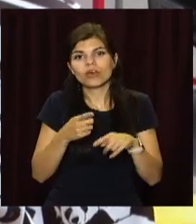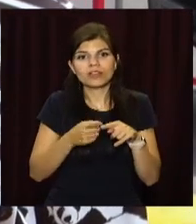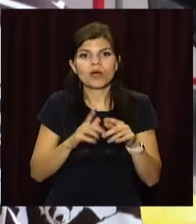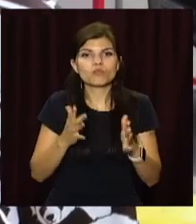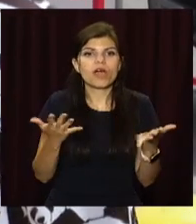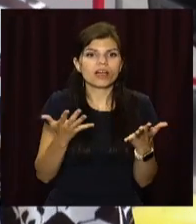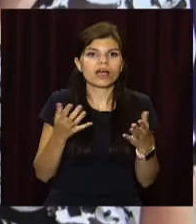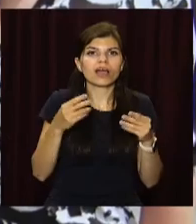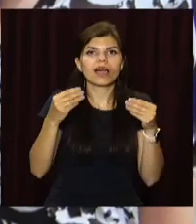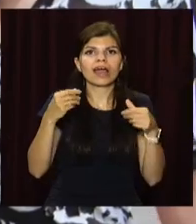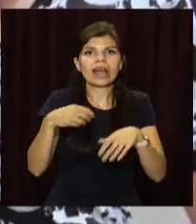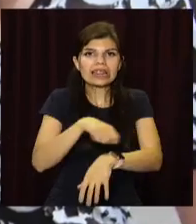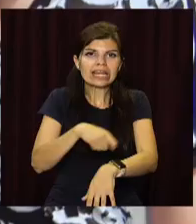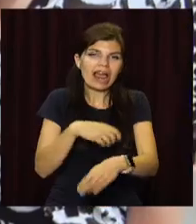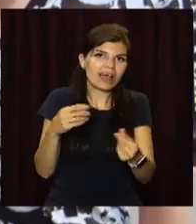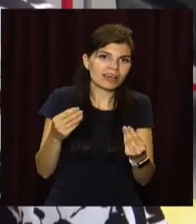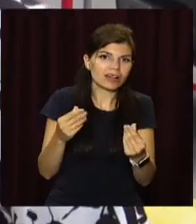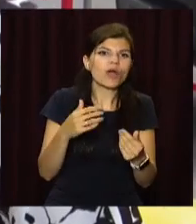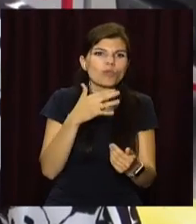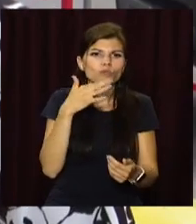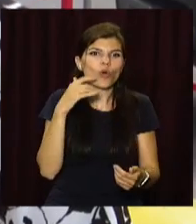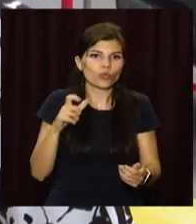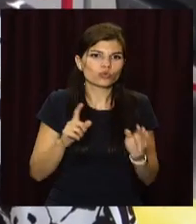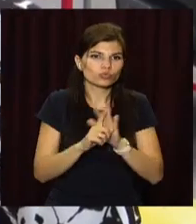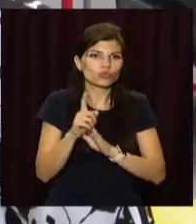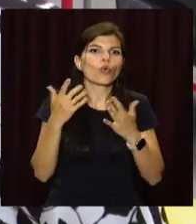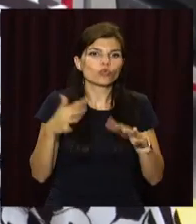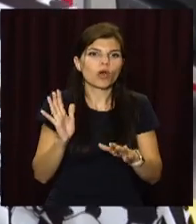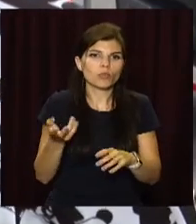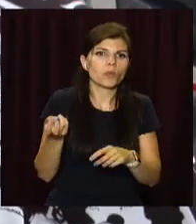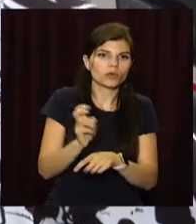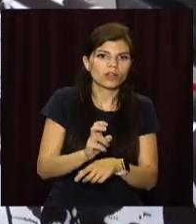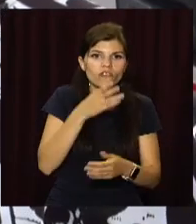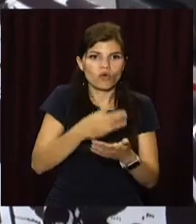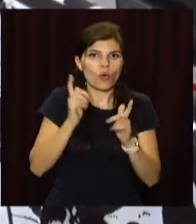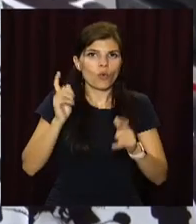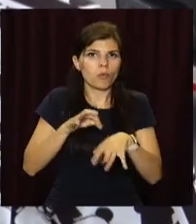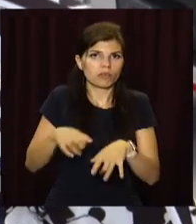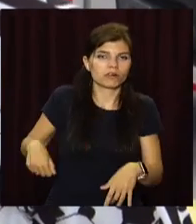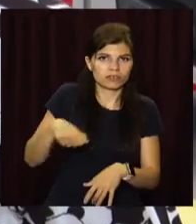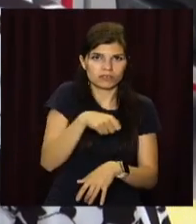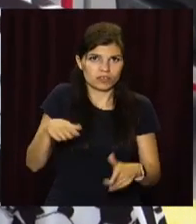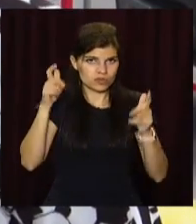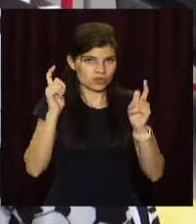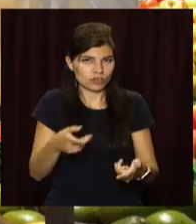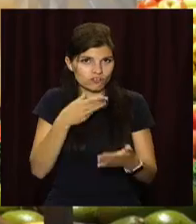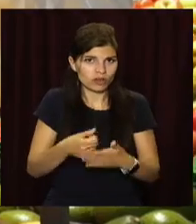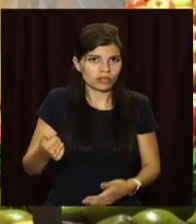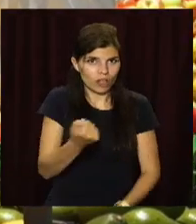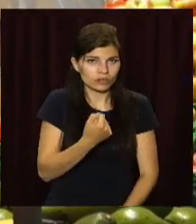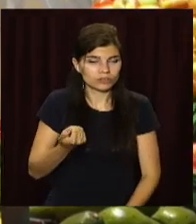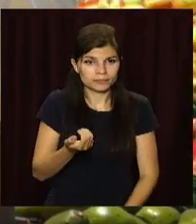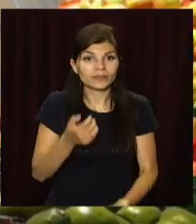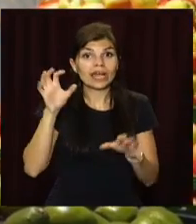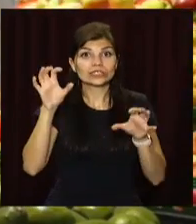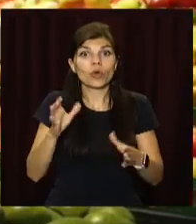будут какие-то тряпичные сумочки. Скорее всего, многие люди начнут уже приходить со своими пакетами либо сумками. Закон